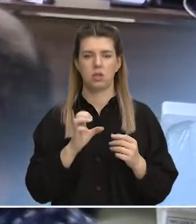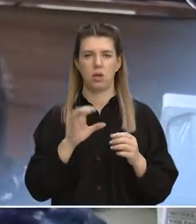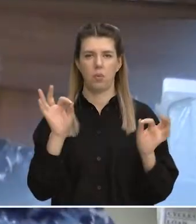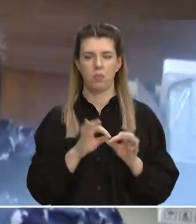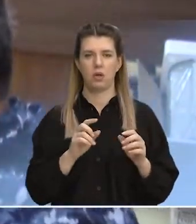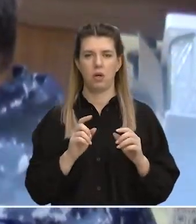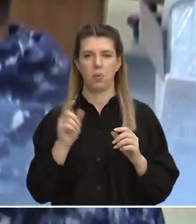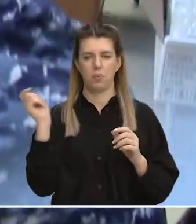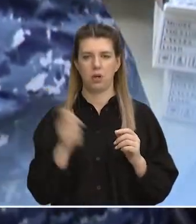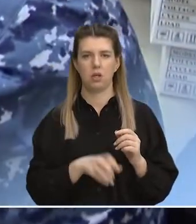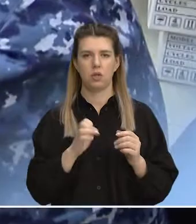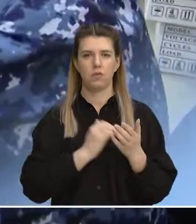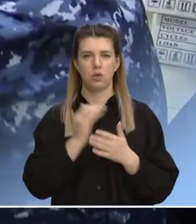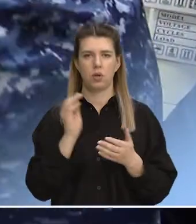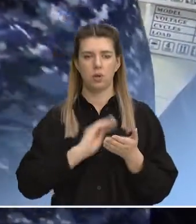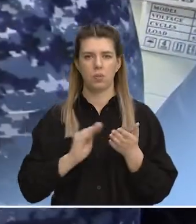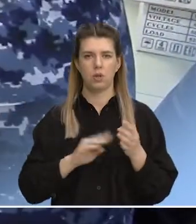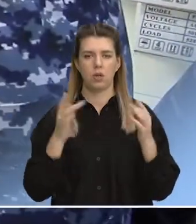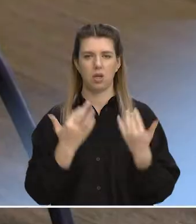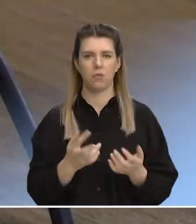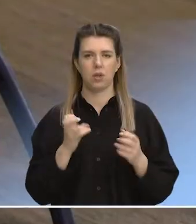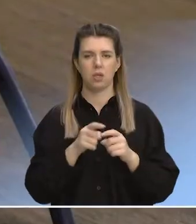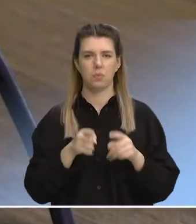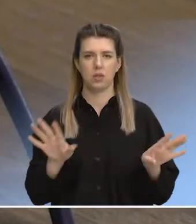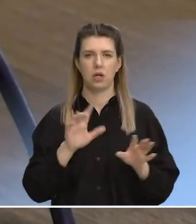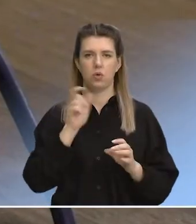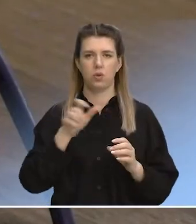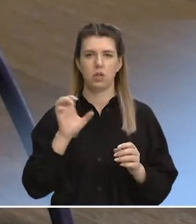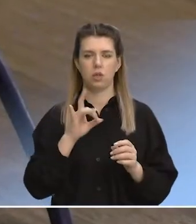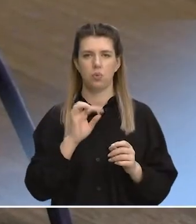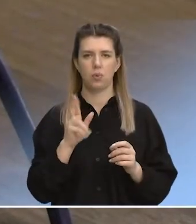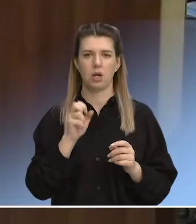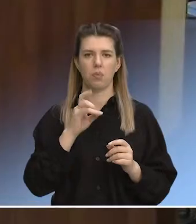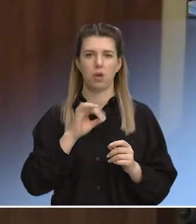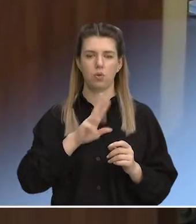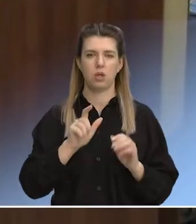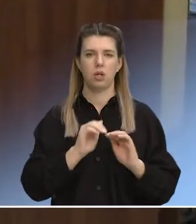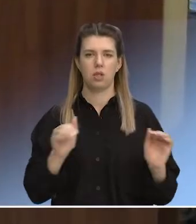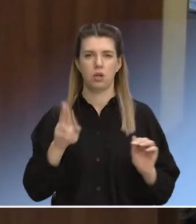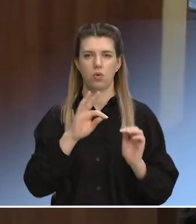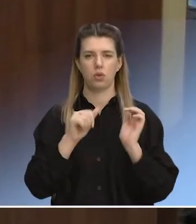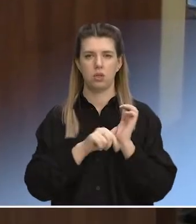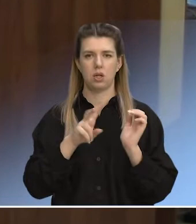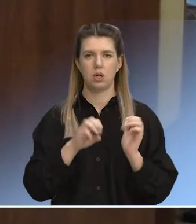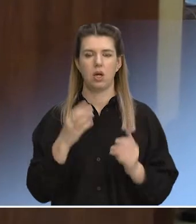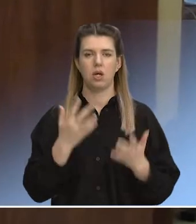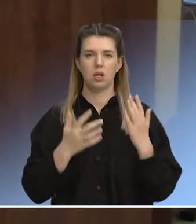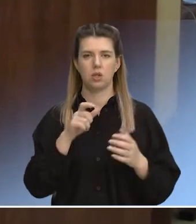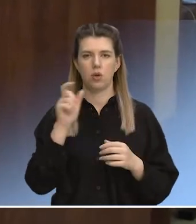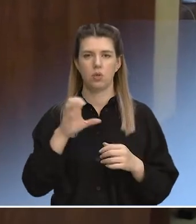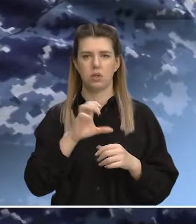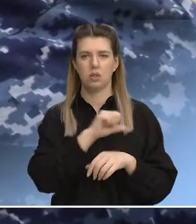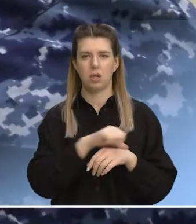даты въезда. И вот эти все вышеуказанные требования не распространяются на граждан Республики Беларуси и детей в возрасте до 6 лет. Если